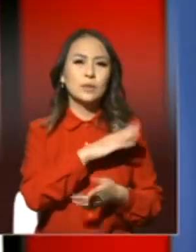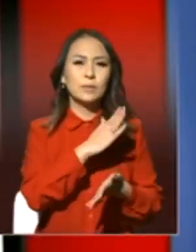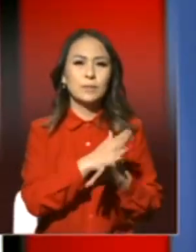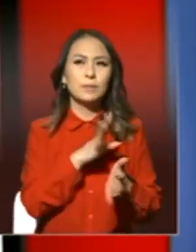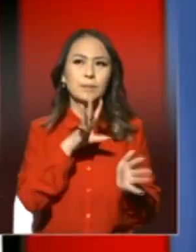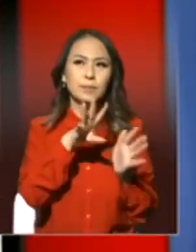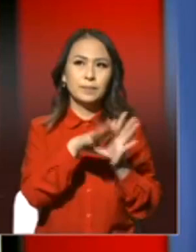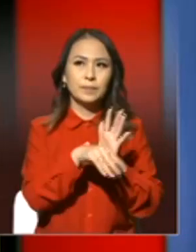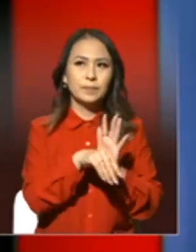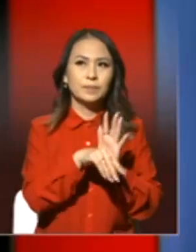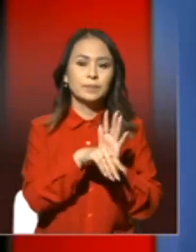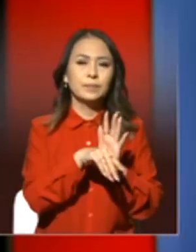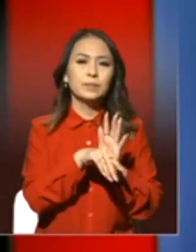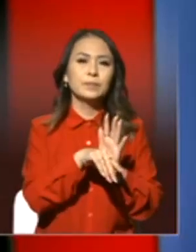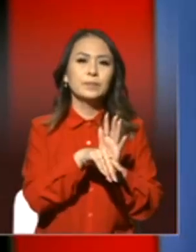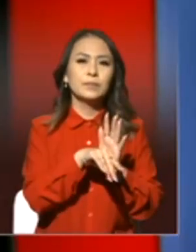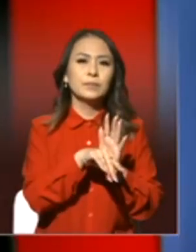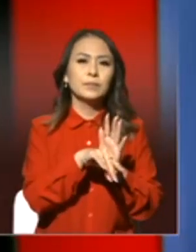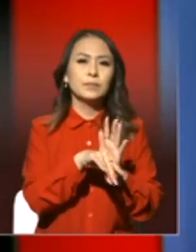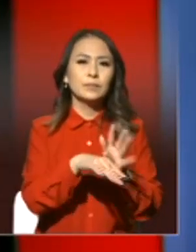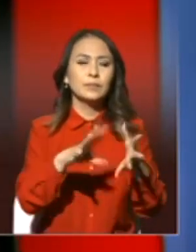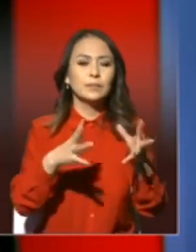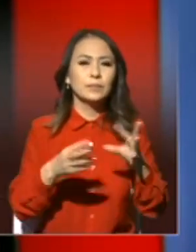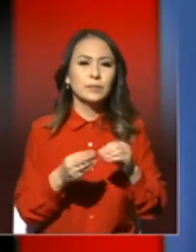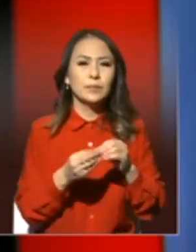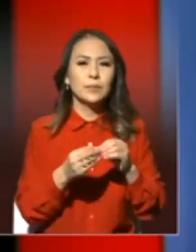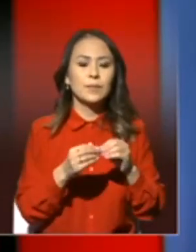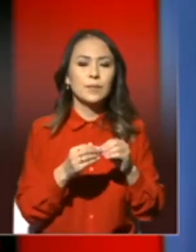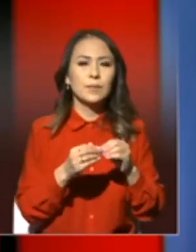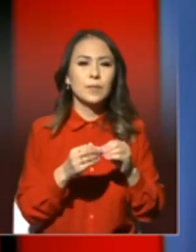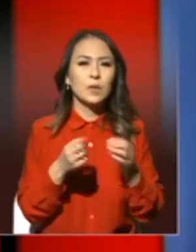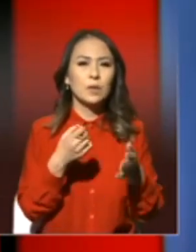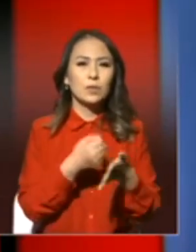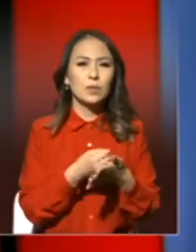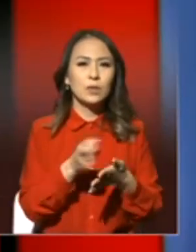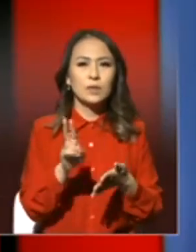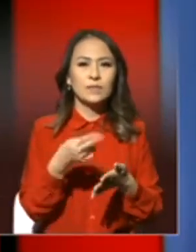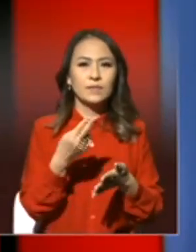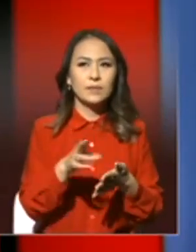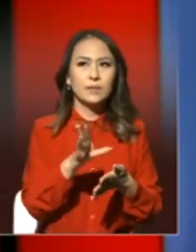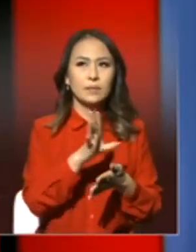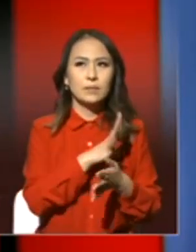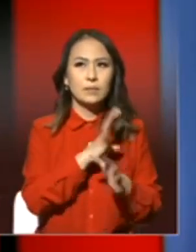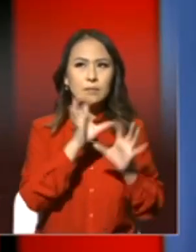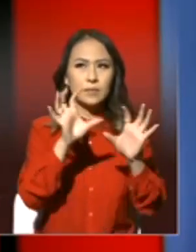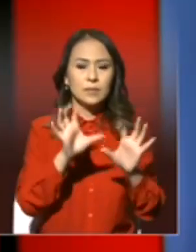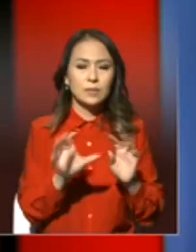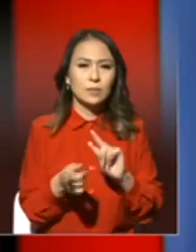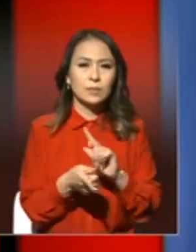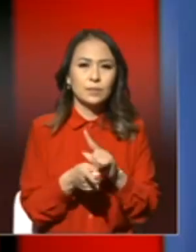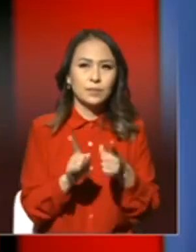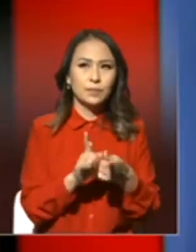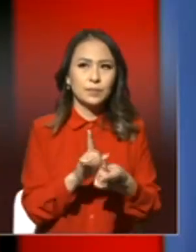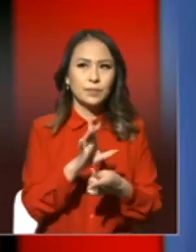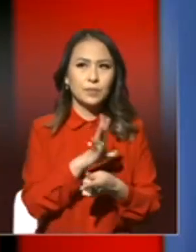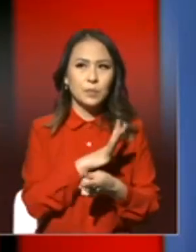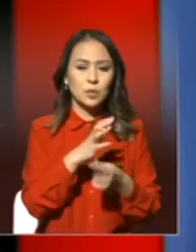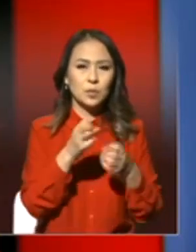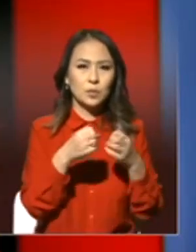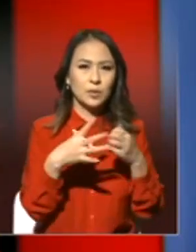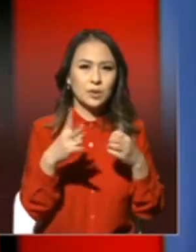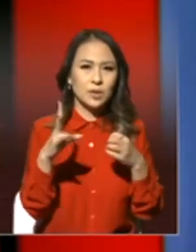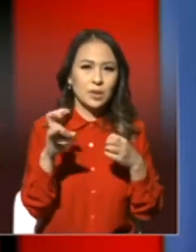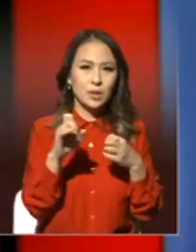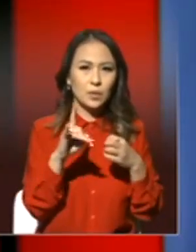енгіздік. 30-шы желтоқсан күні мемлекет басшысы заңға өзгеріс енгізді. 15 наурыздан бастап